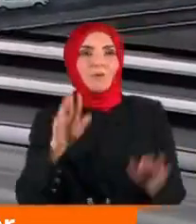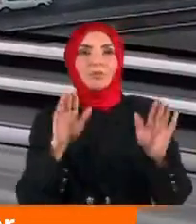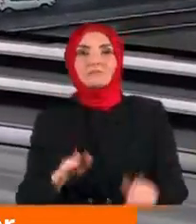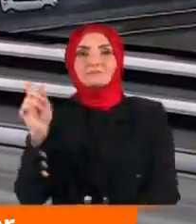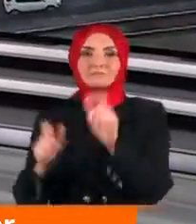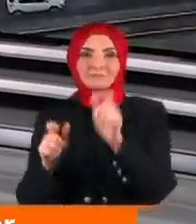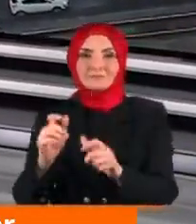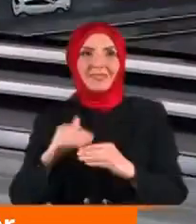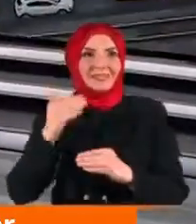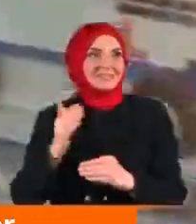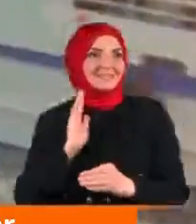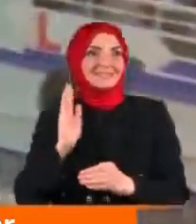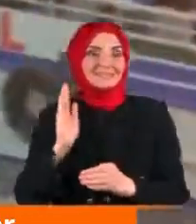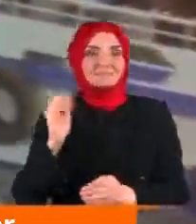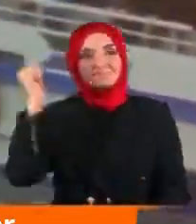pişman oldu.